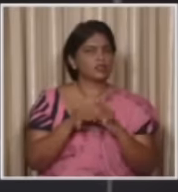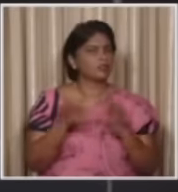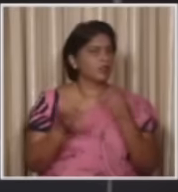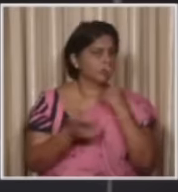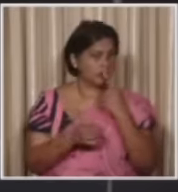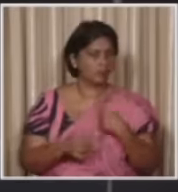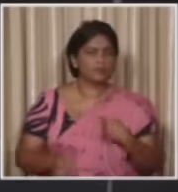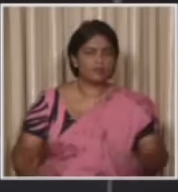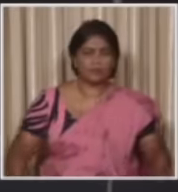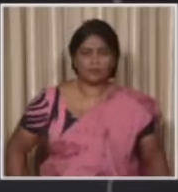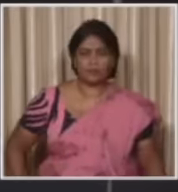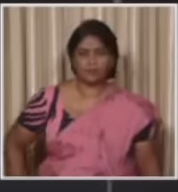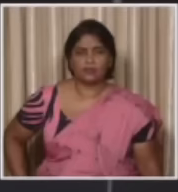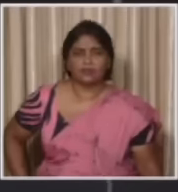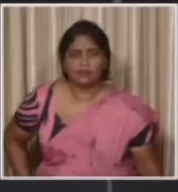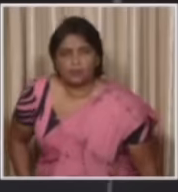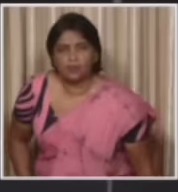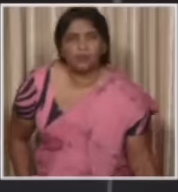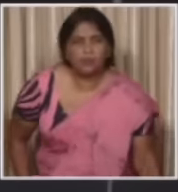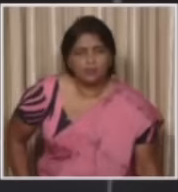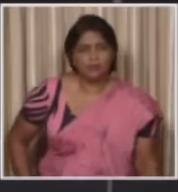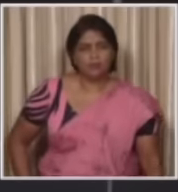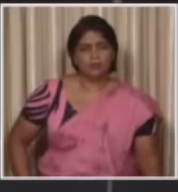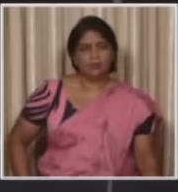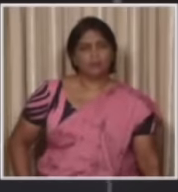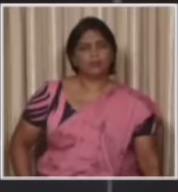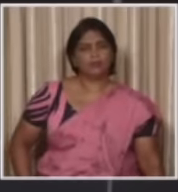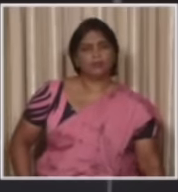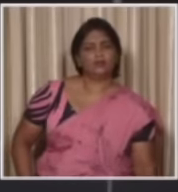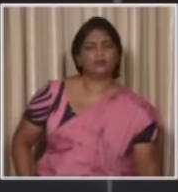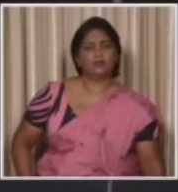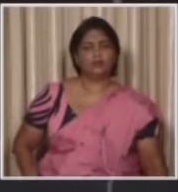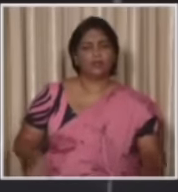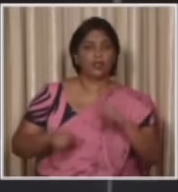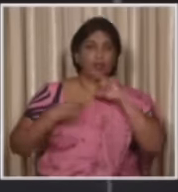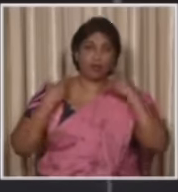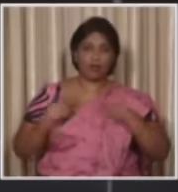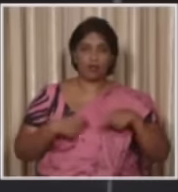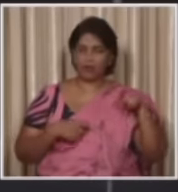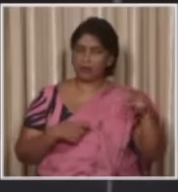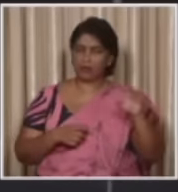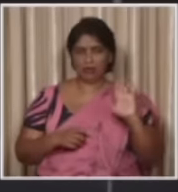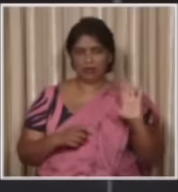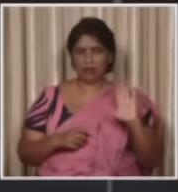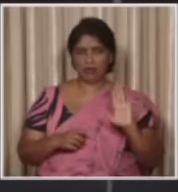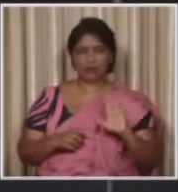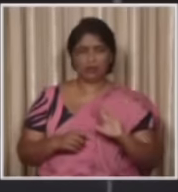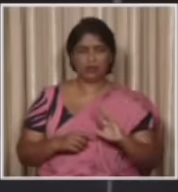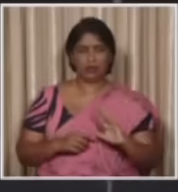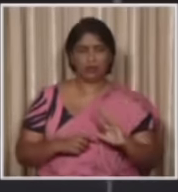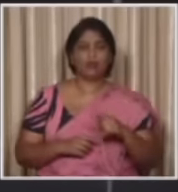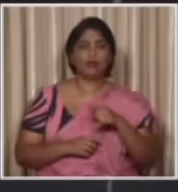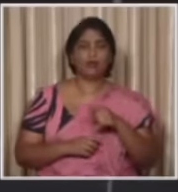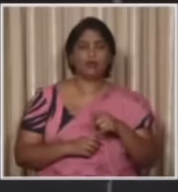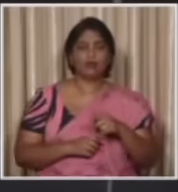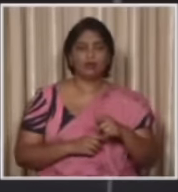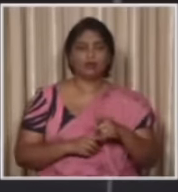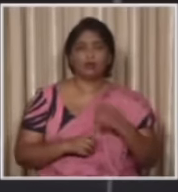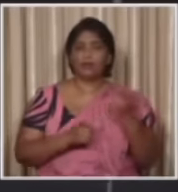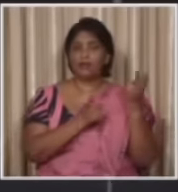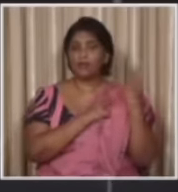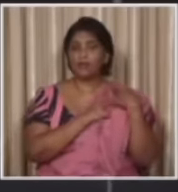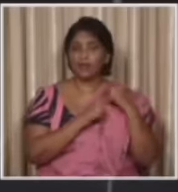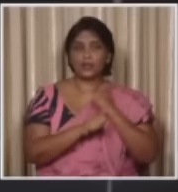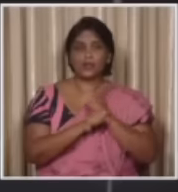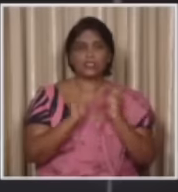ඩ්‍රාෆ්ට් කරන්නේ නැත්තේ විපක්ෂ සංවිධායකතුමා නෙමෙයි එතුමා ජේෂ්ඨ නීතිඥයෙ ඈ මේක කසකාරය හැටියට